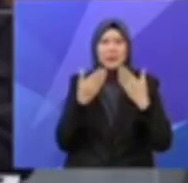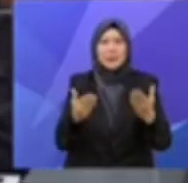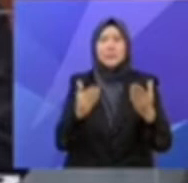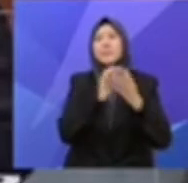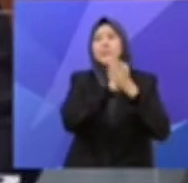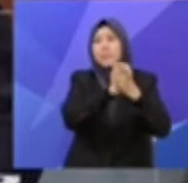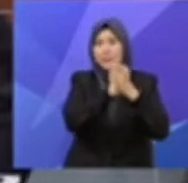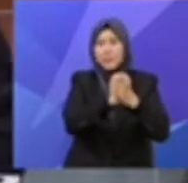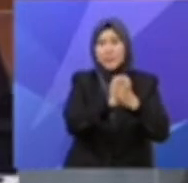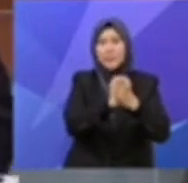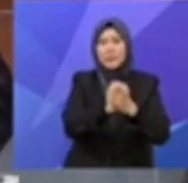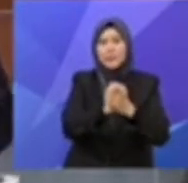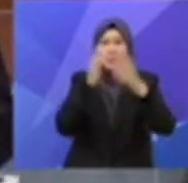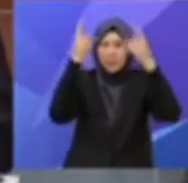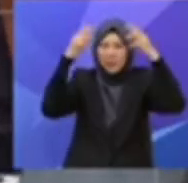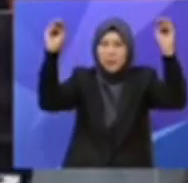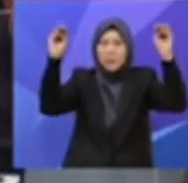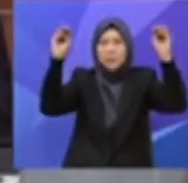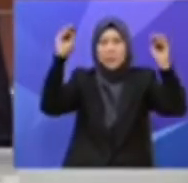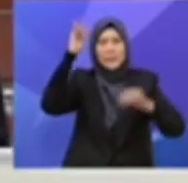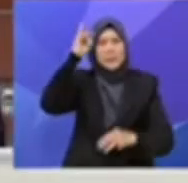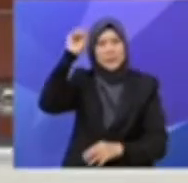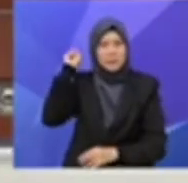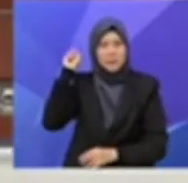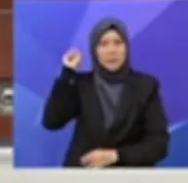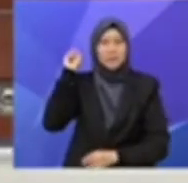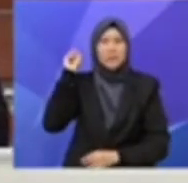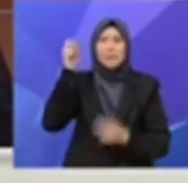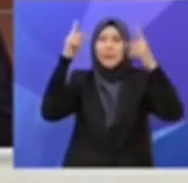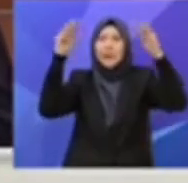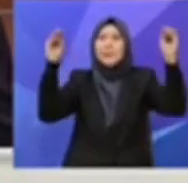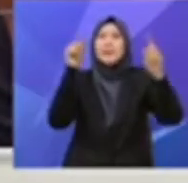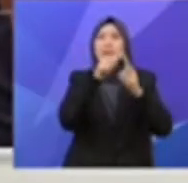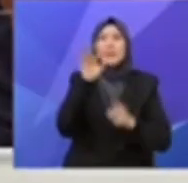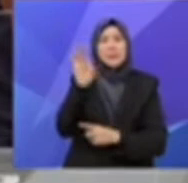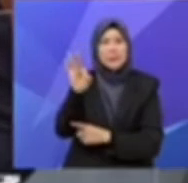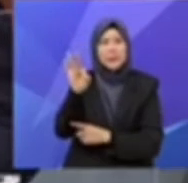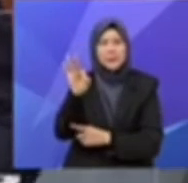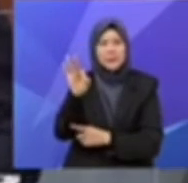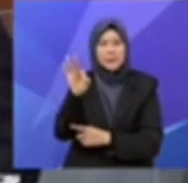Ismail Sabri atas pelantikan sebagai Perdana Menteri Malaysia yang ke-9